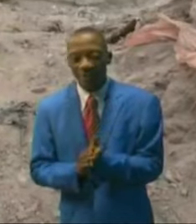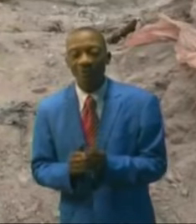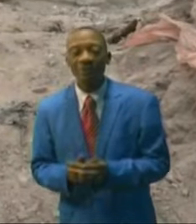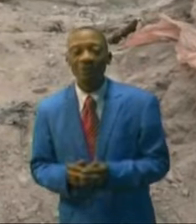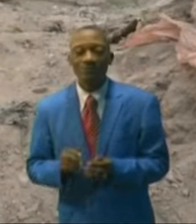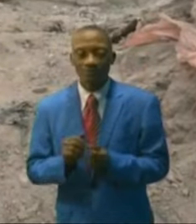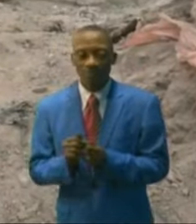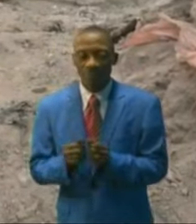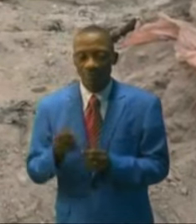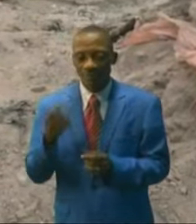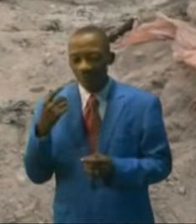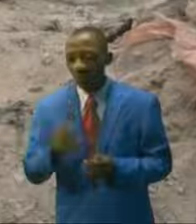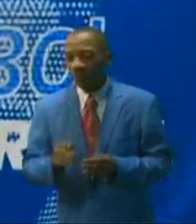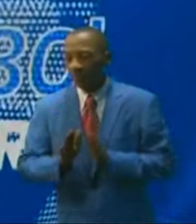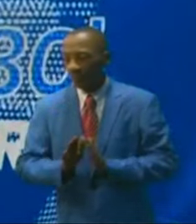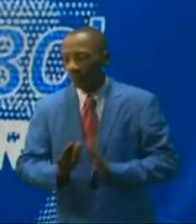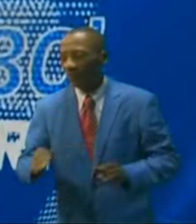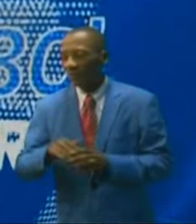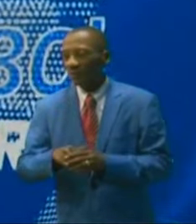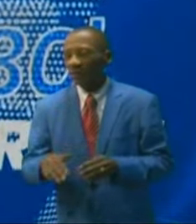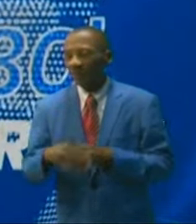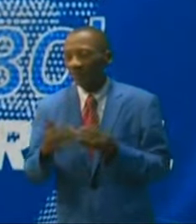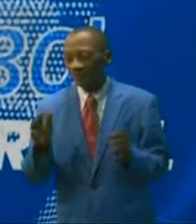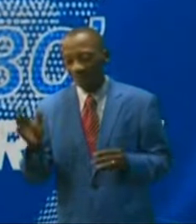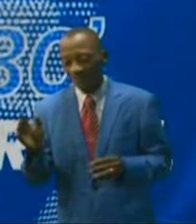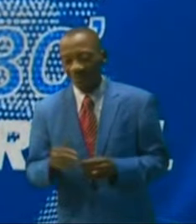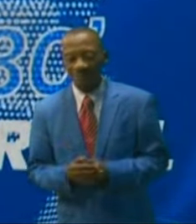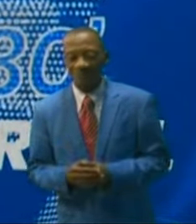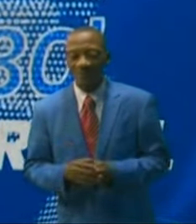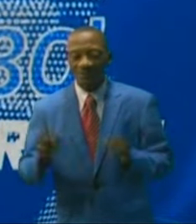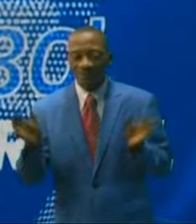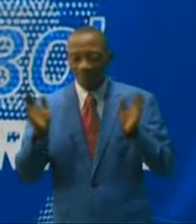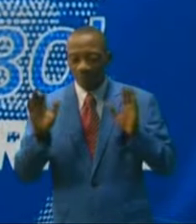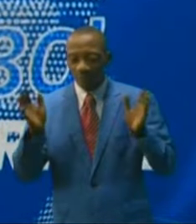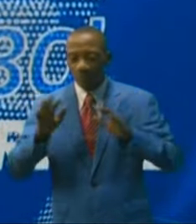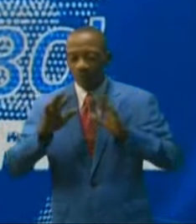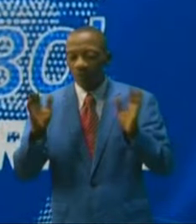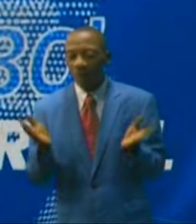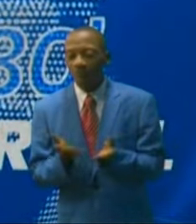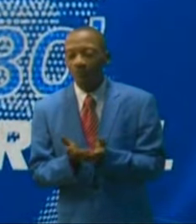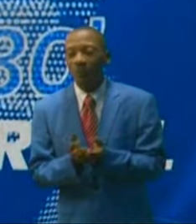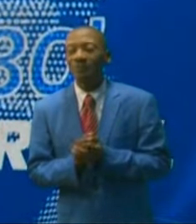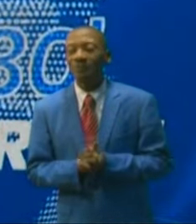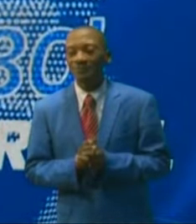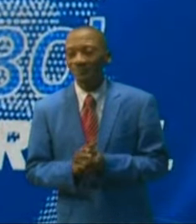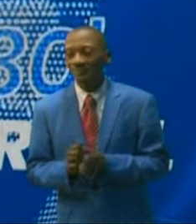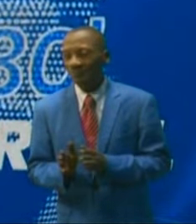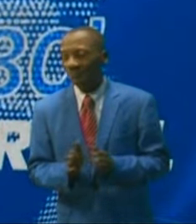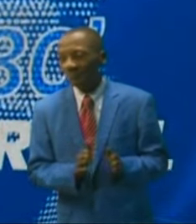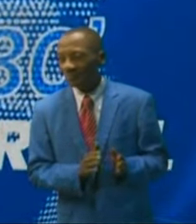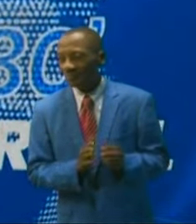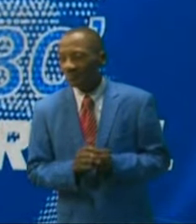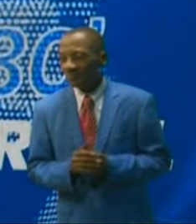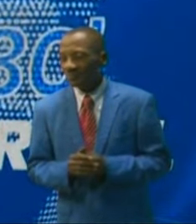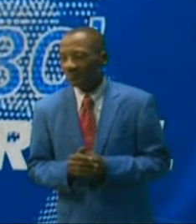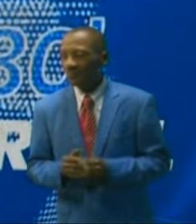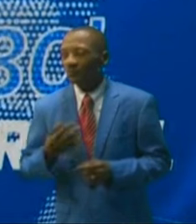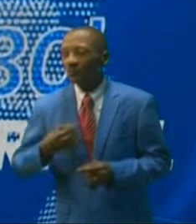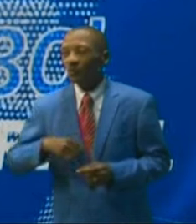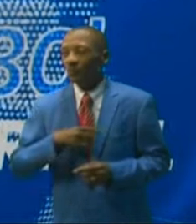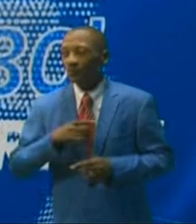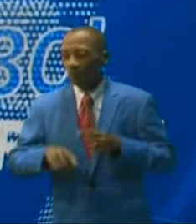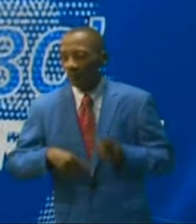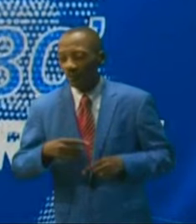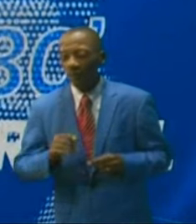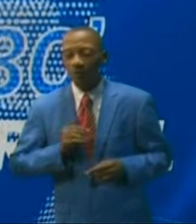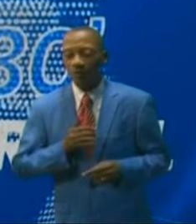Voilà pour les titres. Bonjour à toutes et à tous et merci de nous rejoindre pour l'information sur la